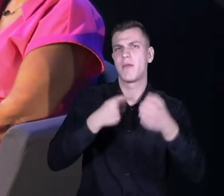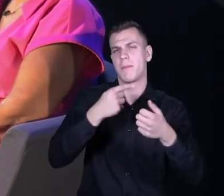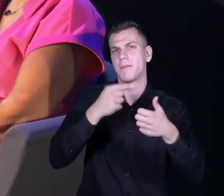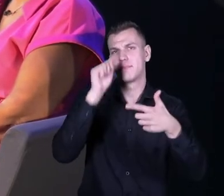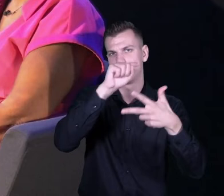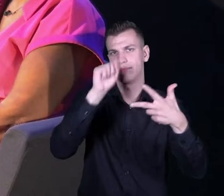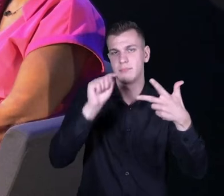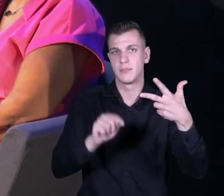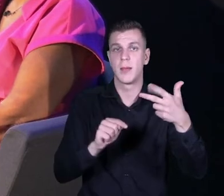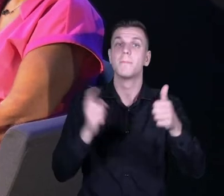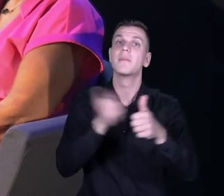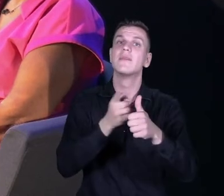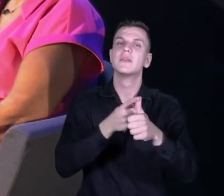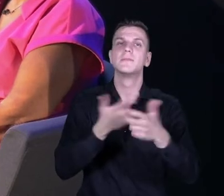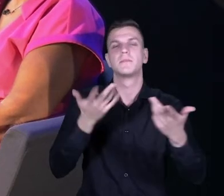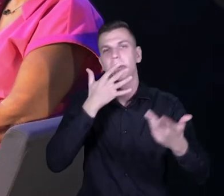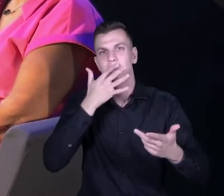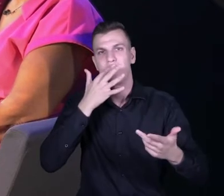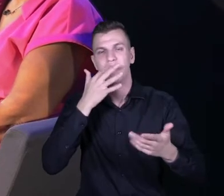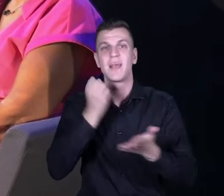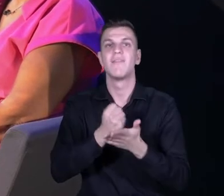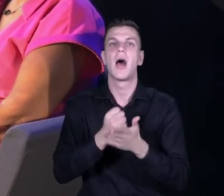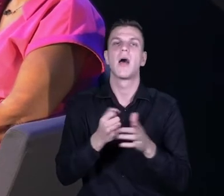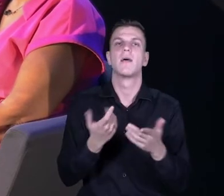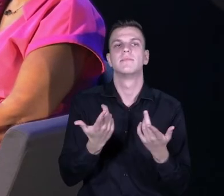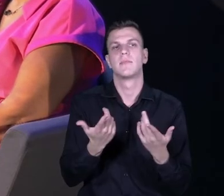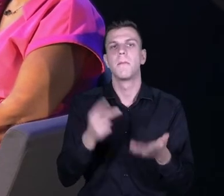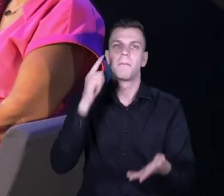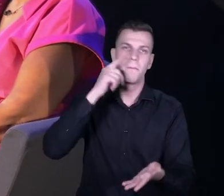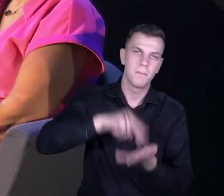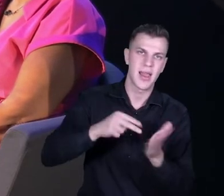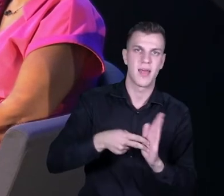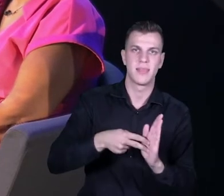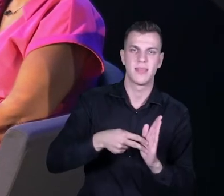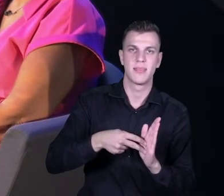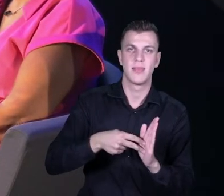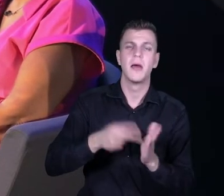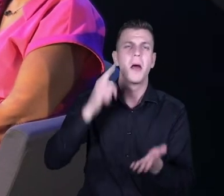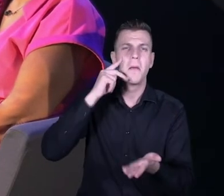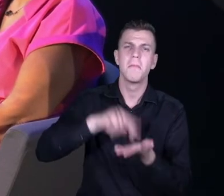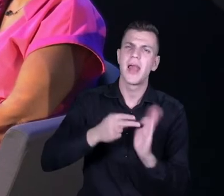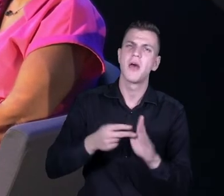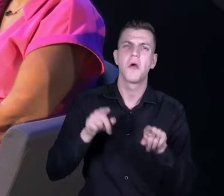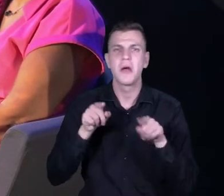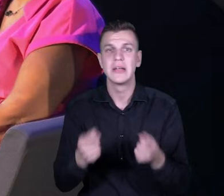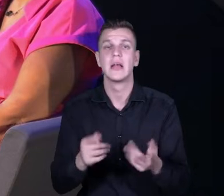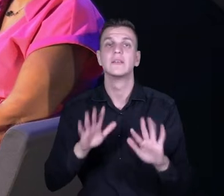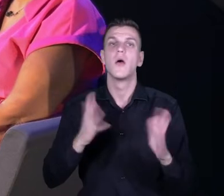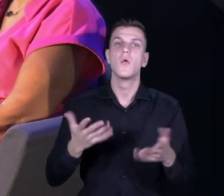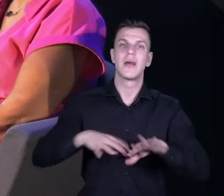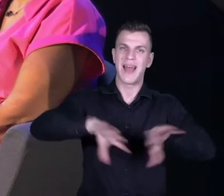tej organizacji formalnej, ale myślę też i o takiej organizacji, która związana jest ze